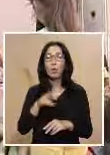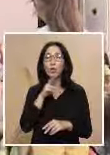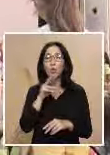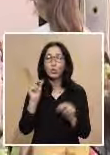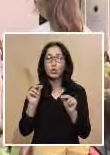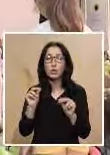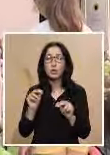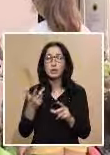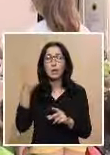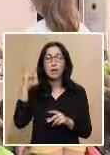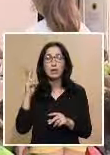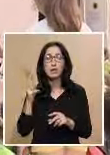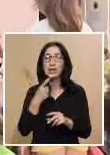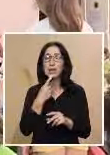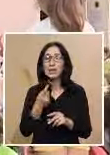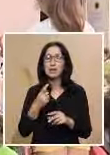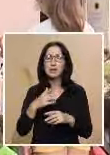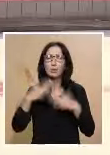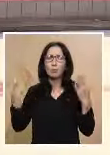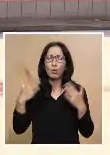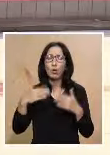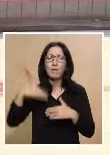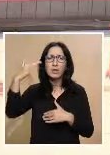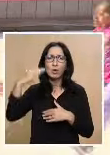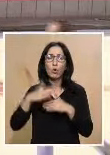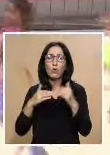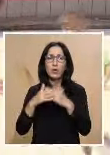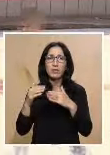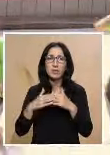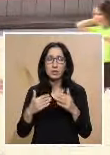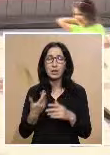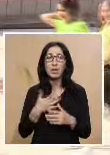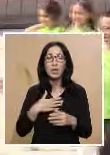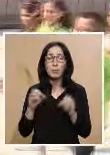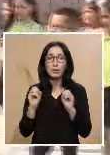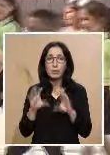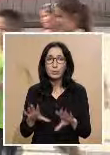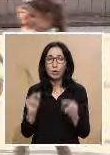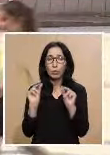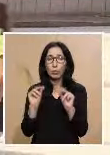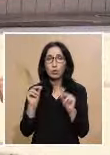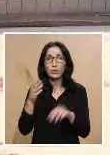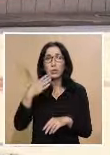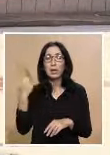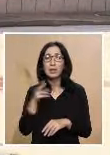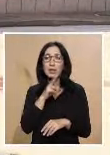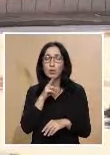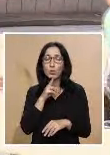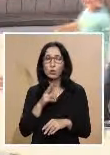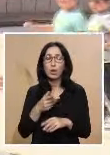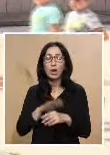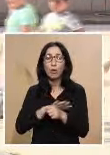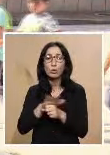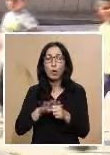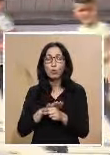учители по английски език са високо квалифицирани и имат възможността да обучават младите учители. В